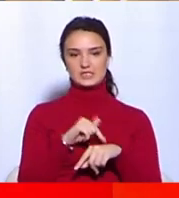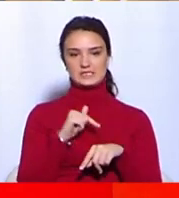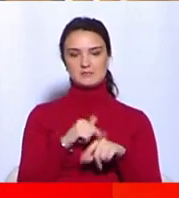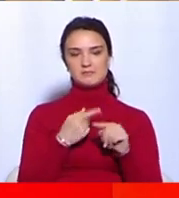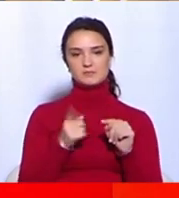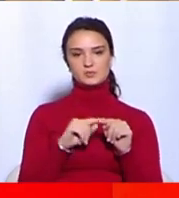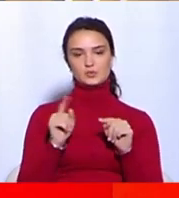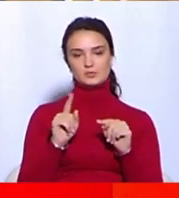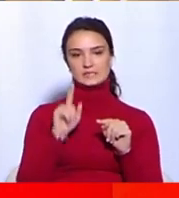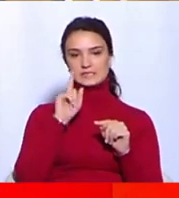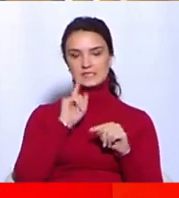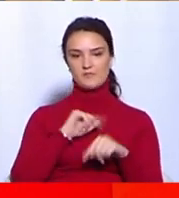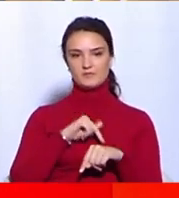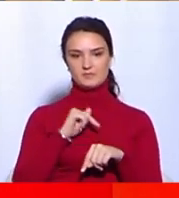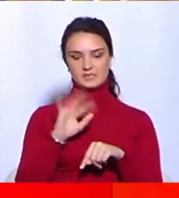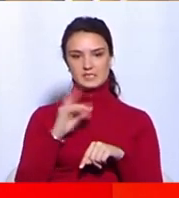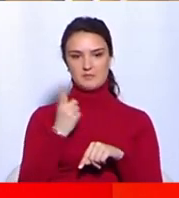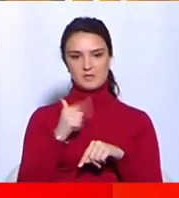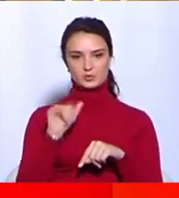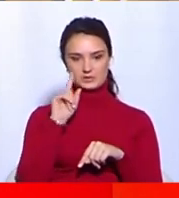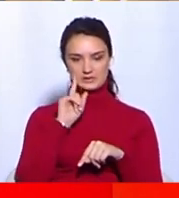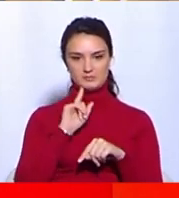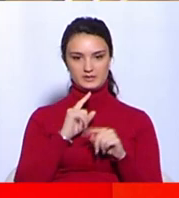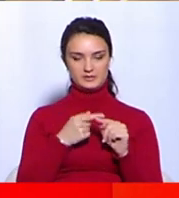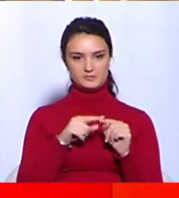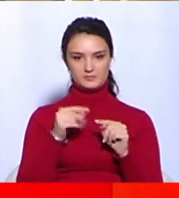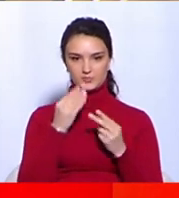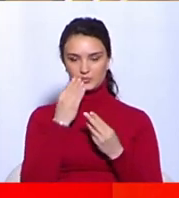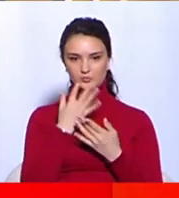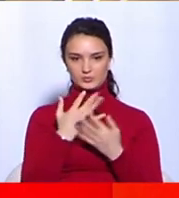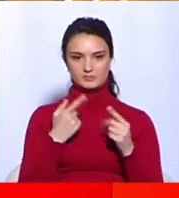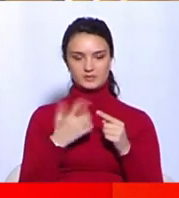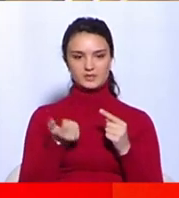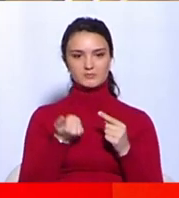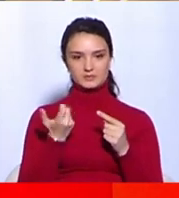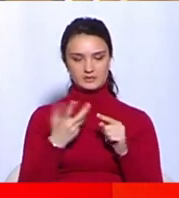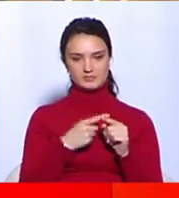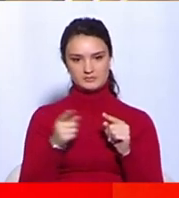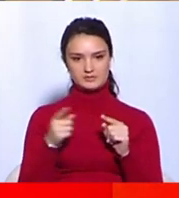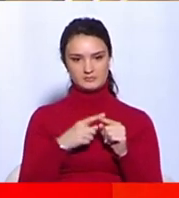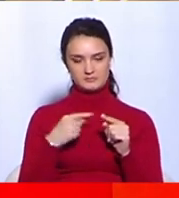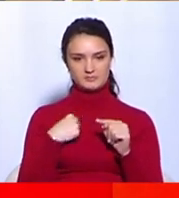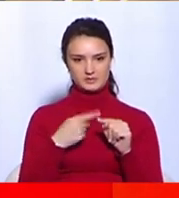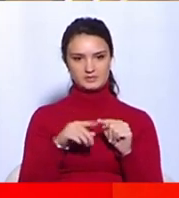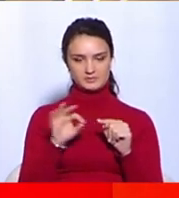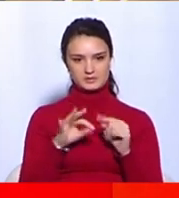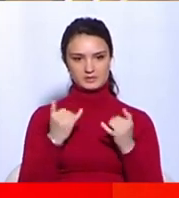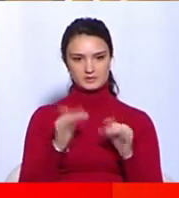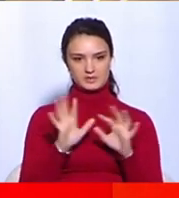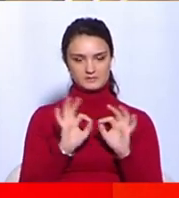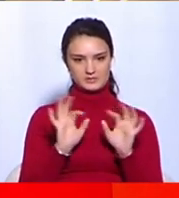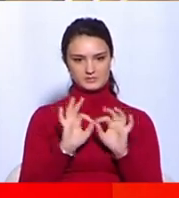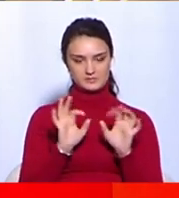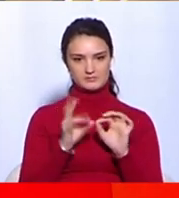შეგრძნებები, იმიტომ რომ სიამოვნებას არა მარტო ტკბილი იწვევს, ტკბილი პროდუქტები აქ რამდენიმე მექანიზმი უდევს, საფუძვლად მე ამაზე დღეს არ